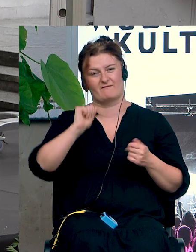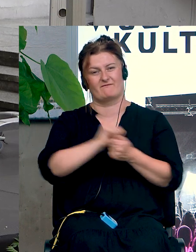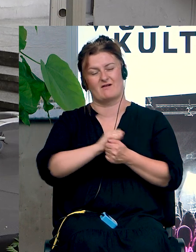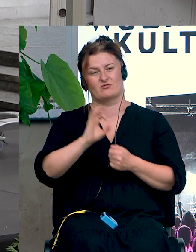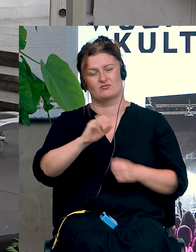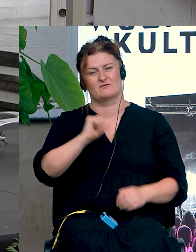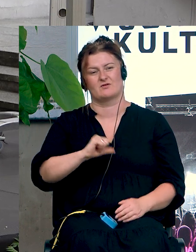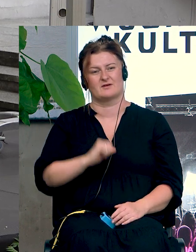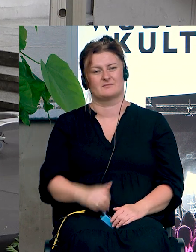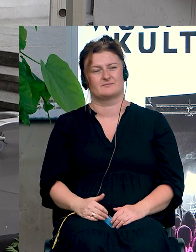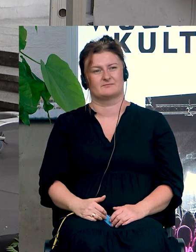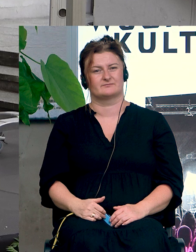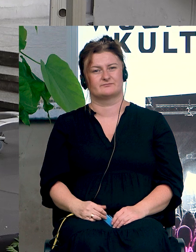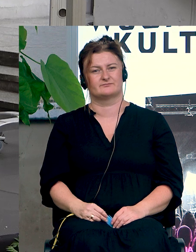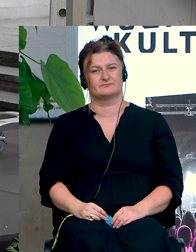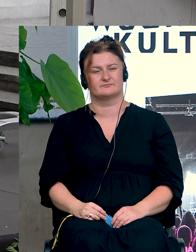своє.